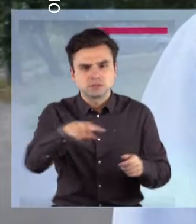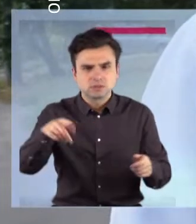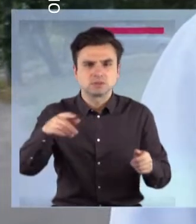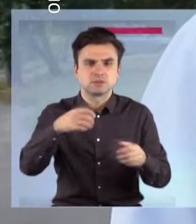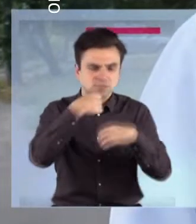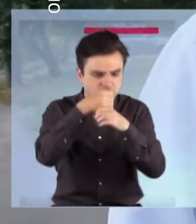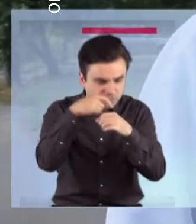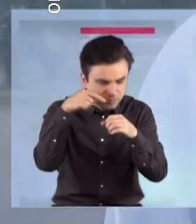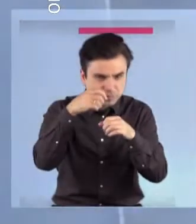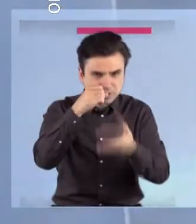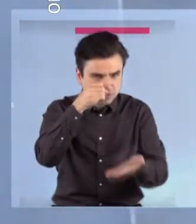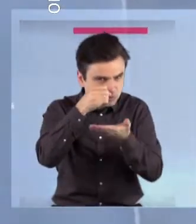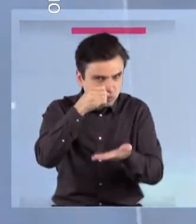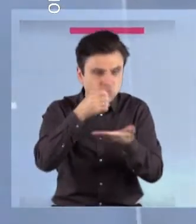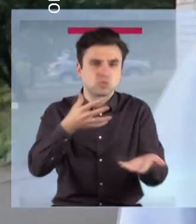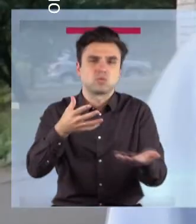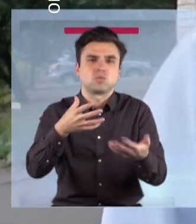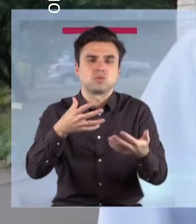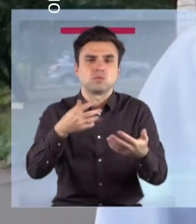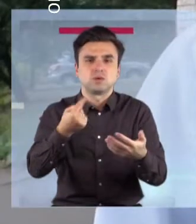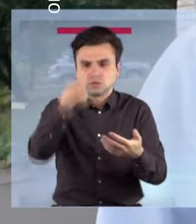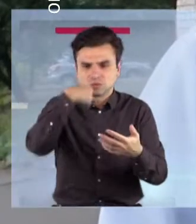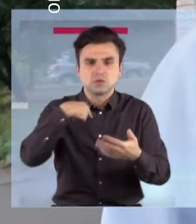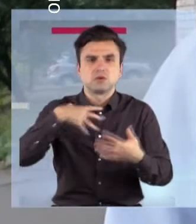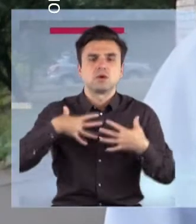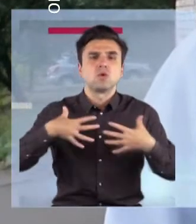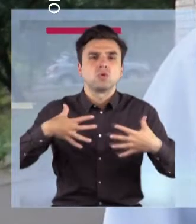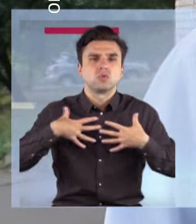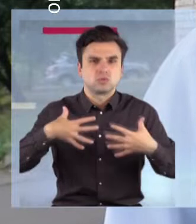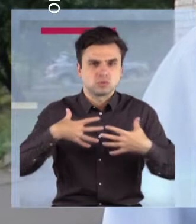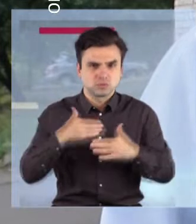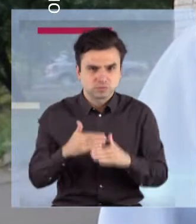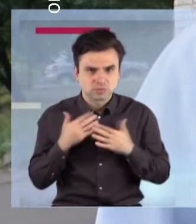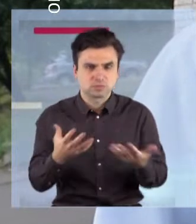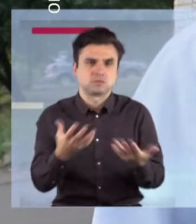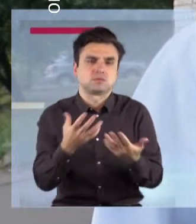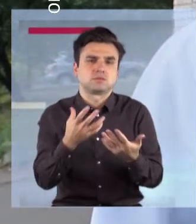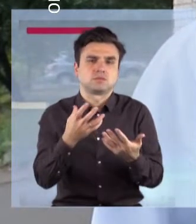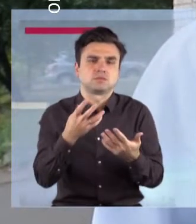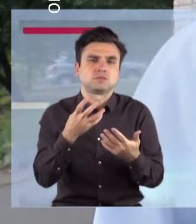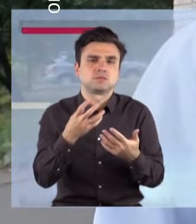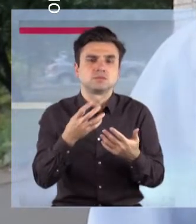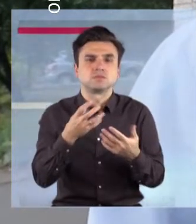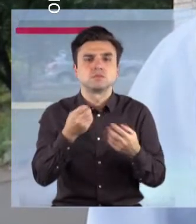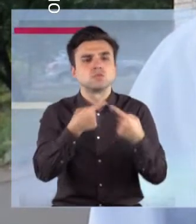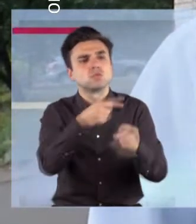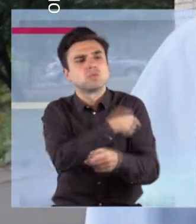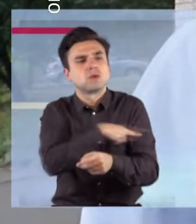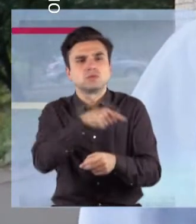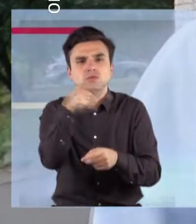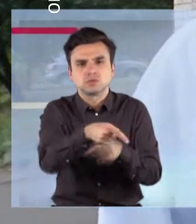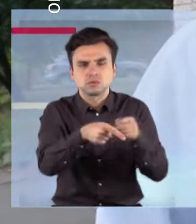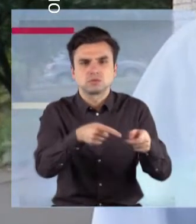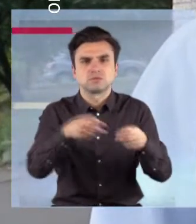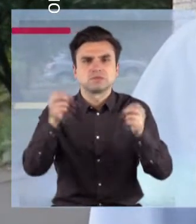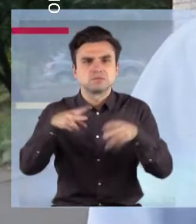ефективно допомагати нашим хворим. Дякуємо Костянтину Глібовичу за системну допомогу нашої лікарні. Це вже не перше обладнання,